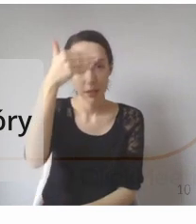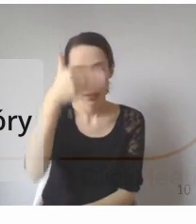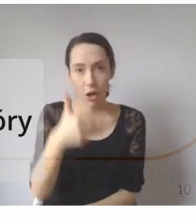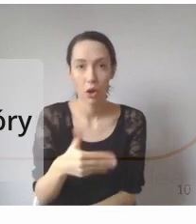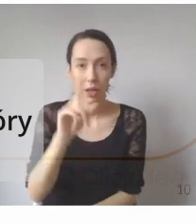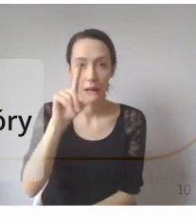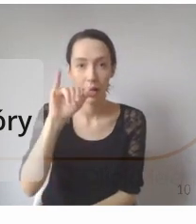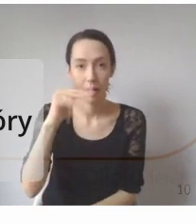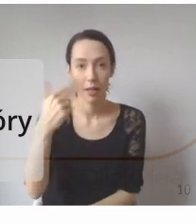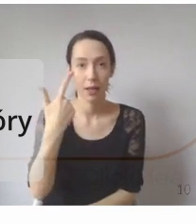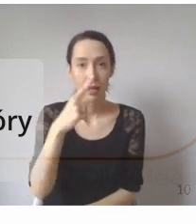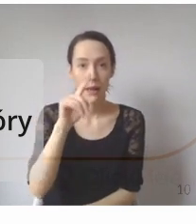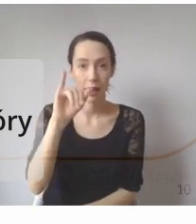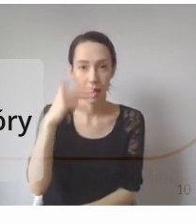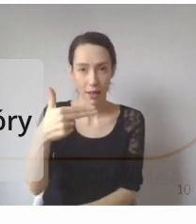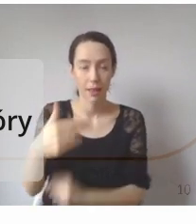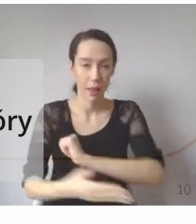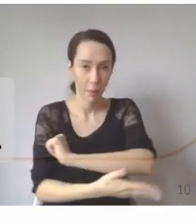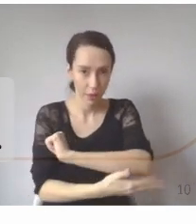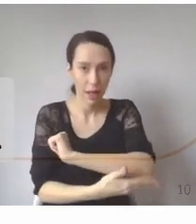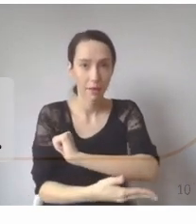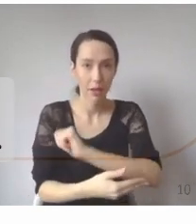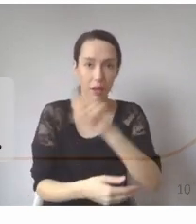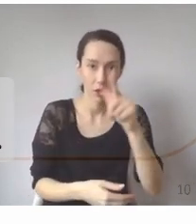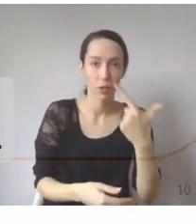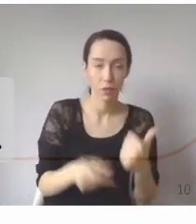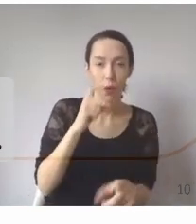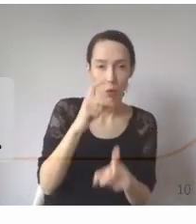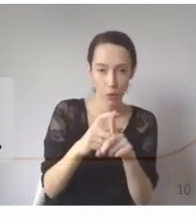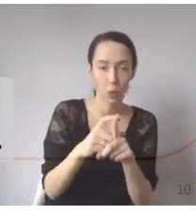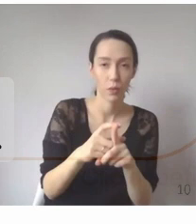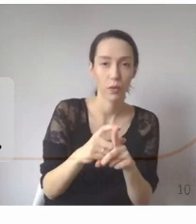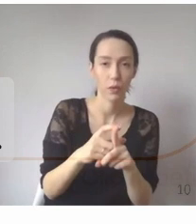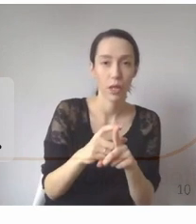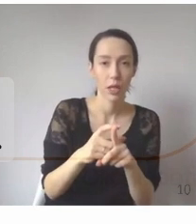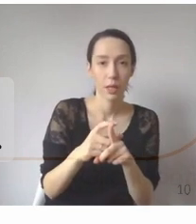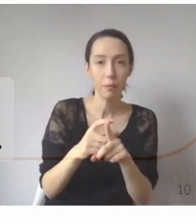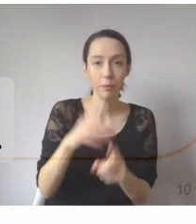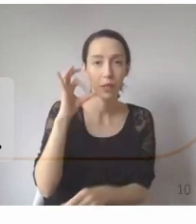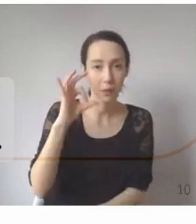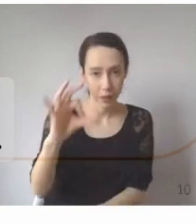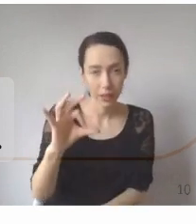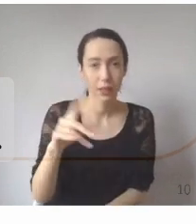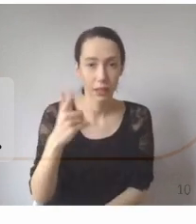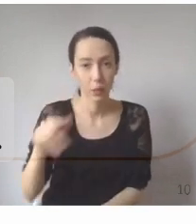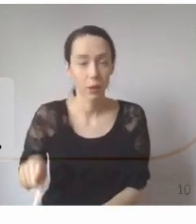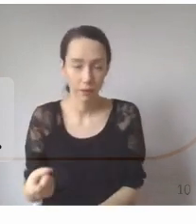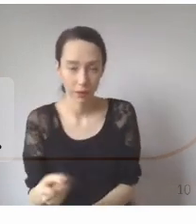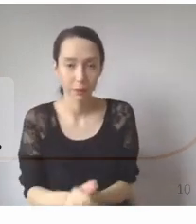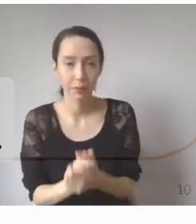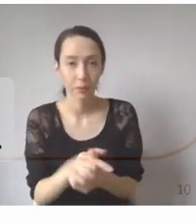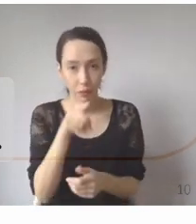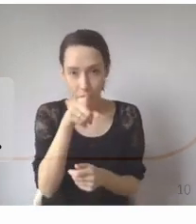tego searchu, tego algorytmu, który wpisałam. I tutaj ktoś napisał, że zajmuje stanowisko młodszego